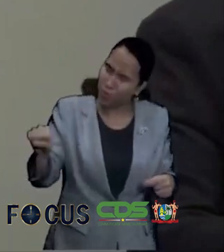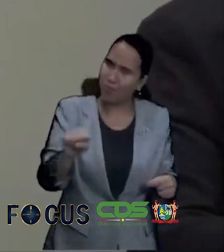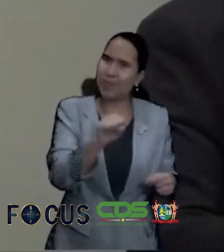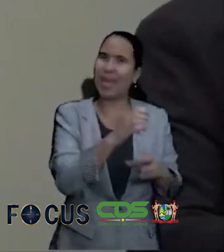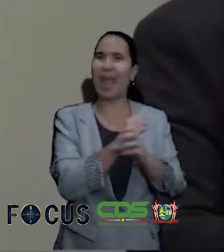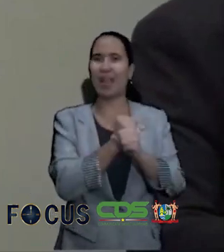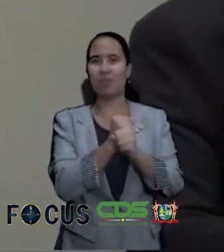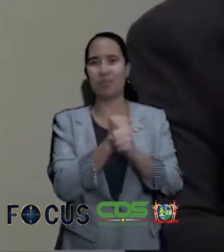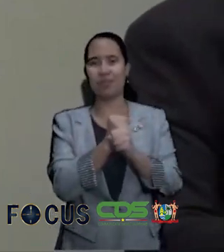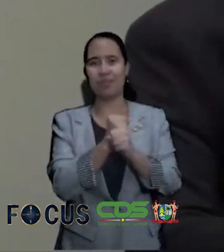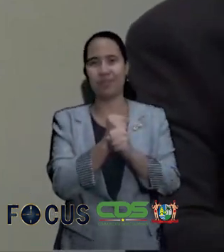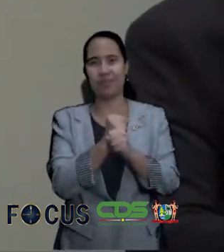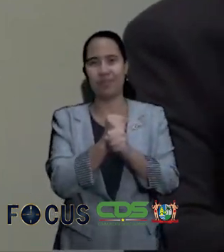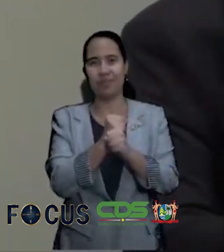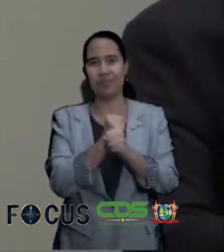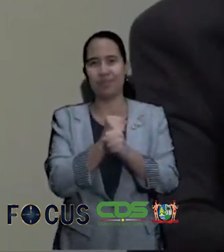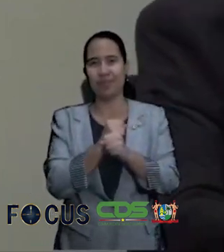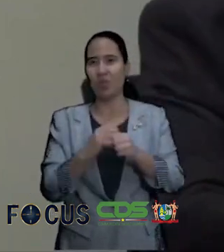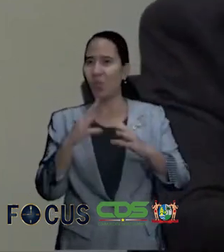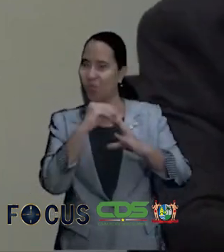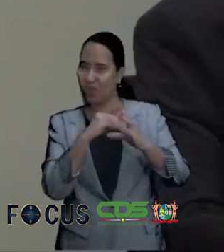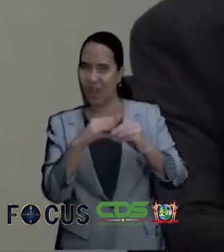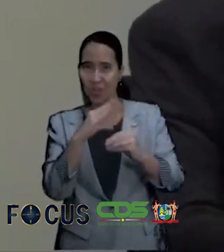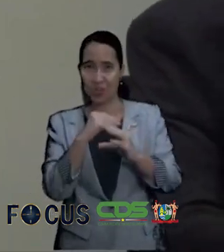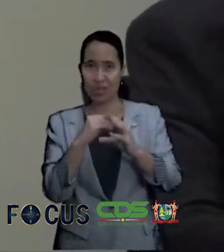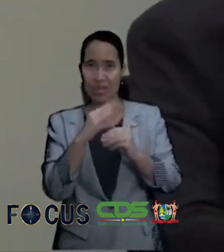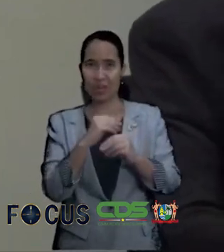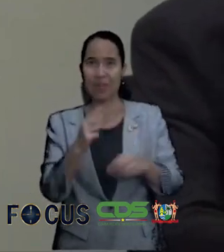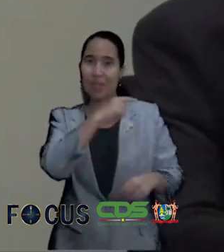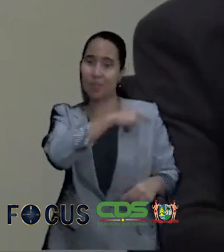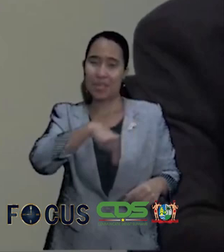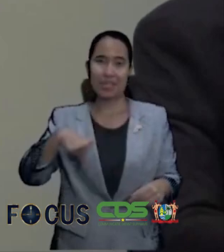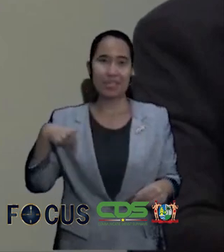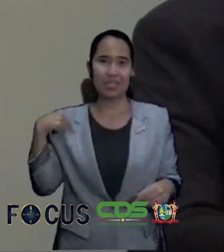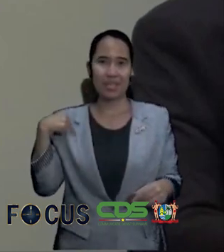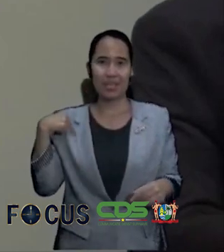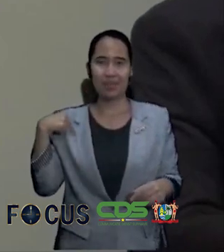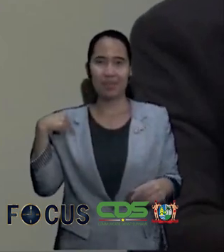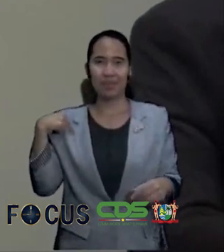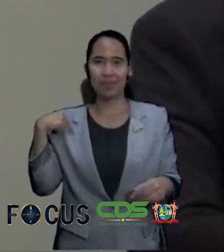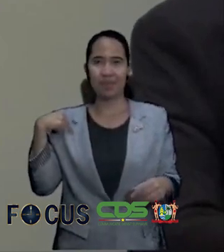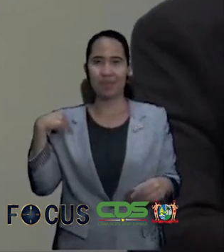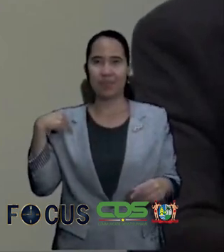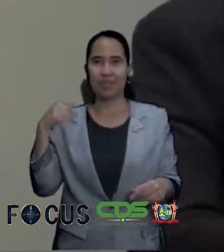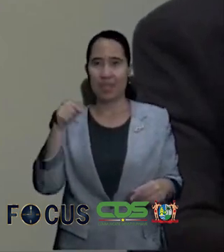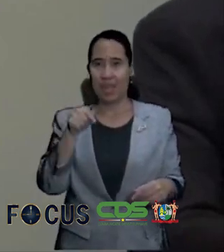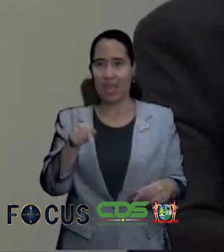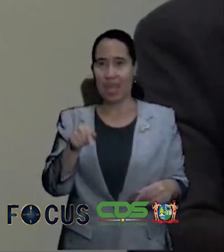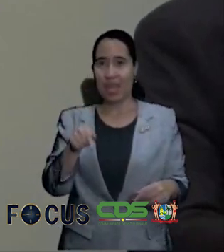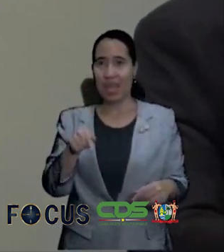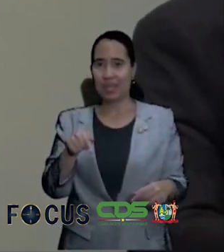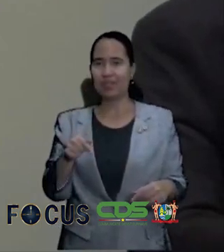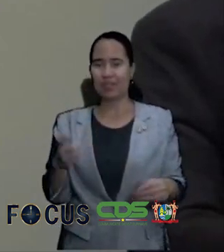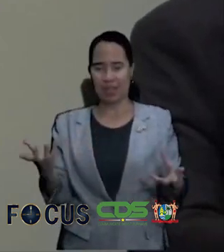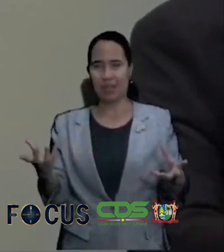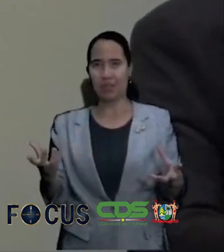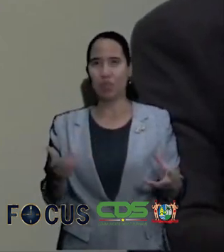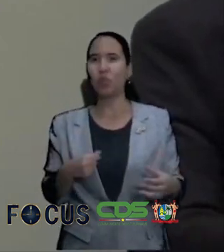te leveren. Is overleg geweest met de president. Die ruimte is hen ook